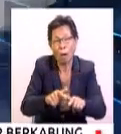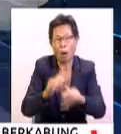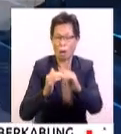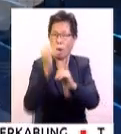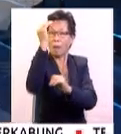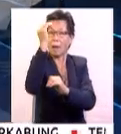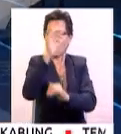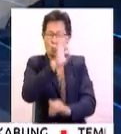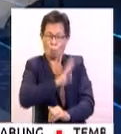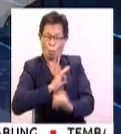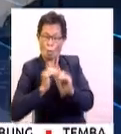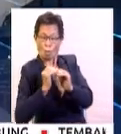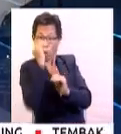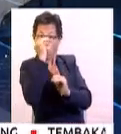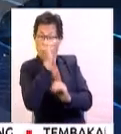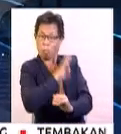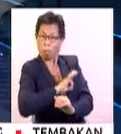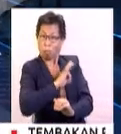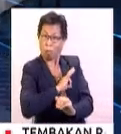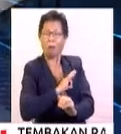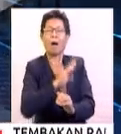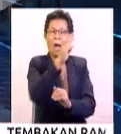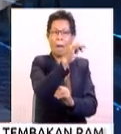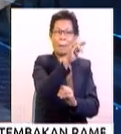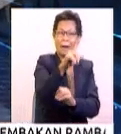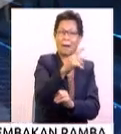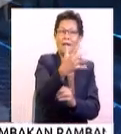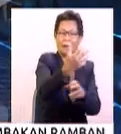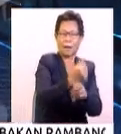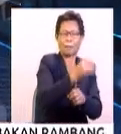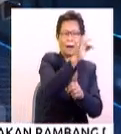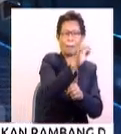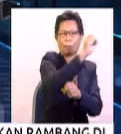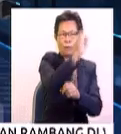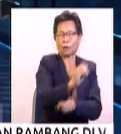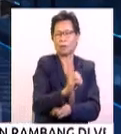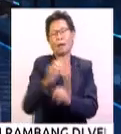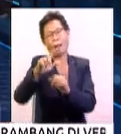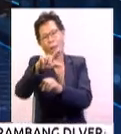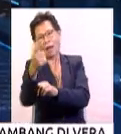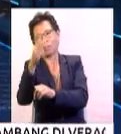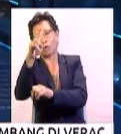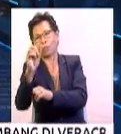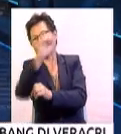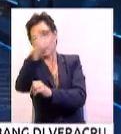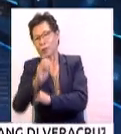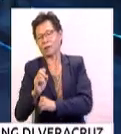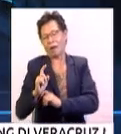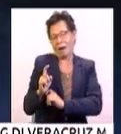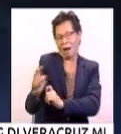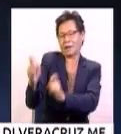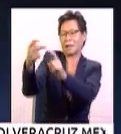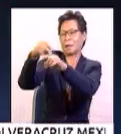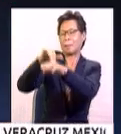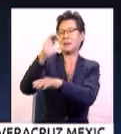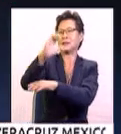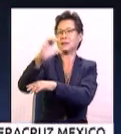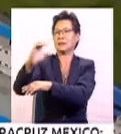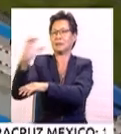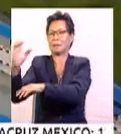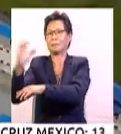nanti, keuntungan operasi, maka MRL akan mendapat 80% dan selebihnya 20% akan diberikan kepada